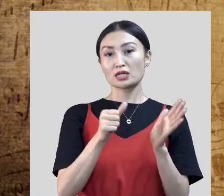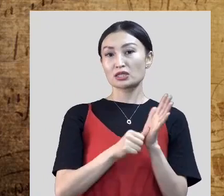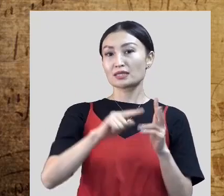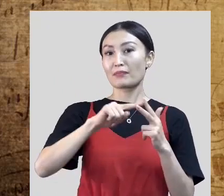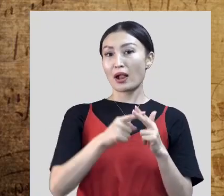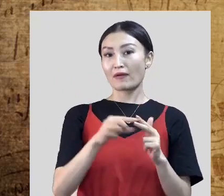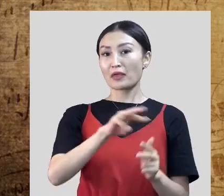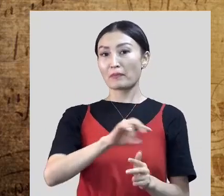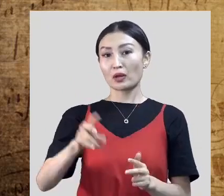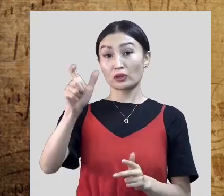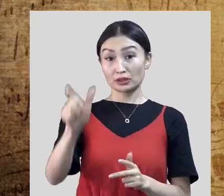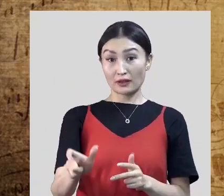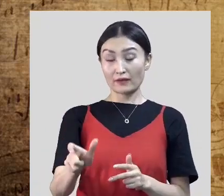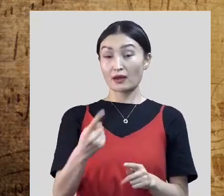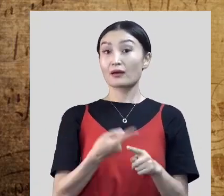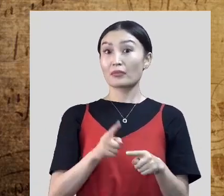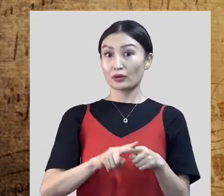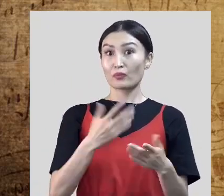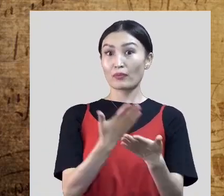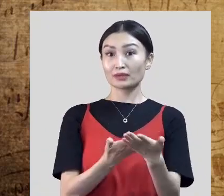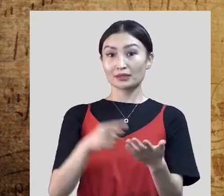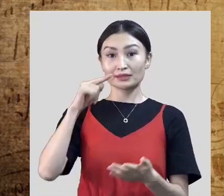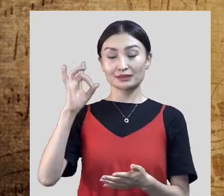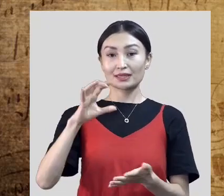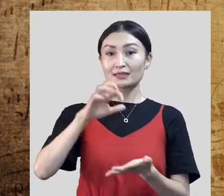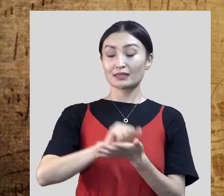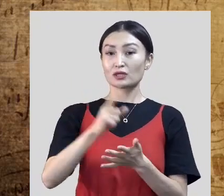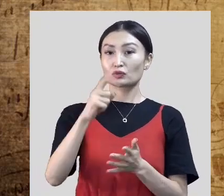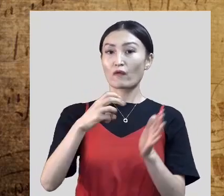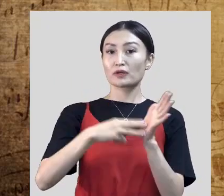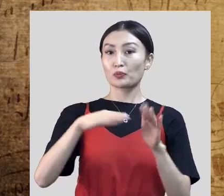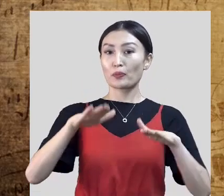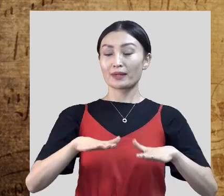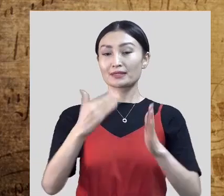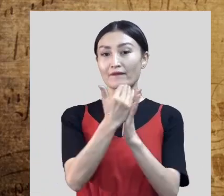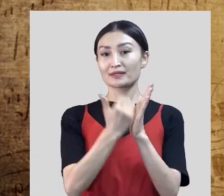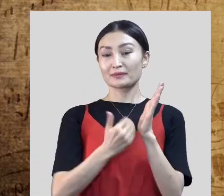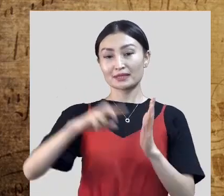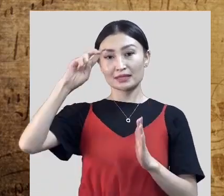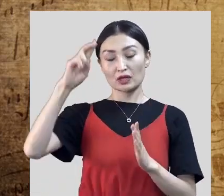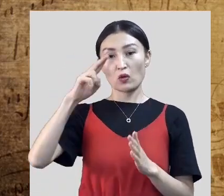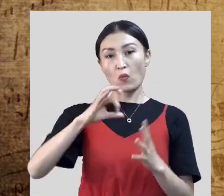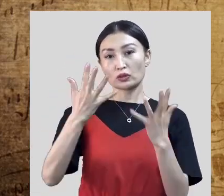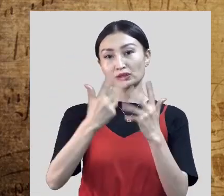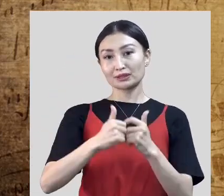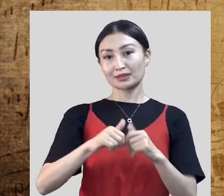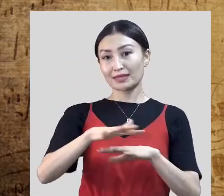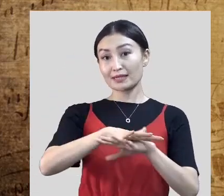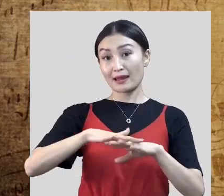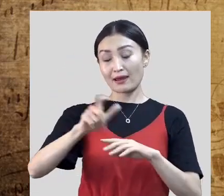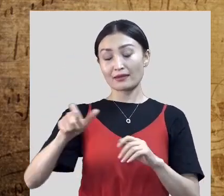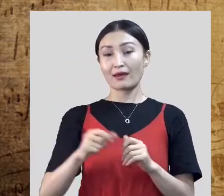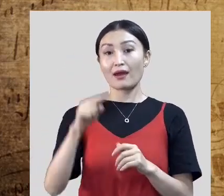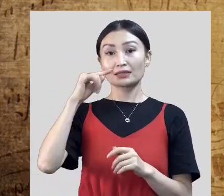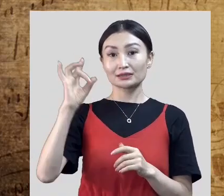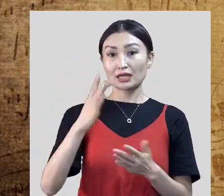6,5 миллионов человек. По этому показателю Кыргызстан занимает 108 место в списке стран по численности населения.